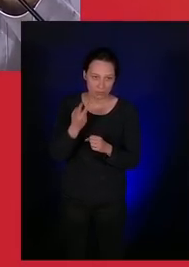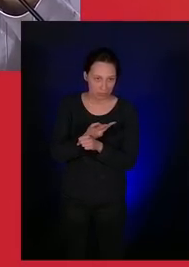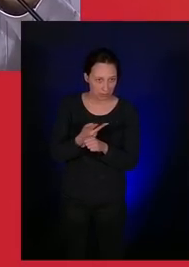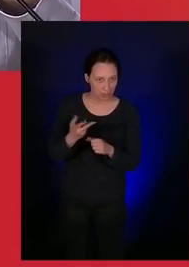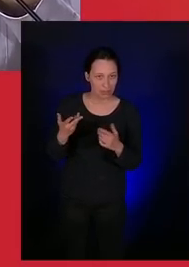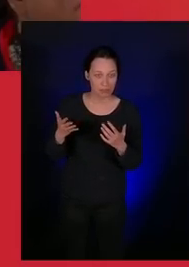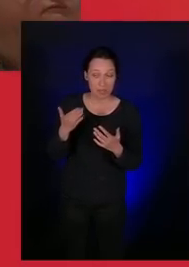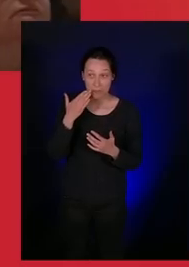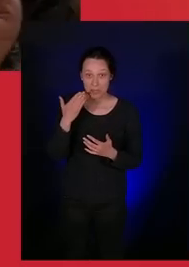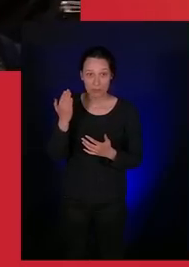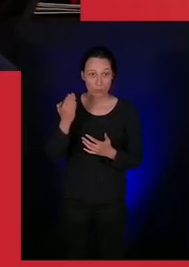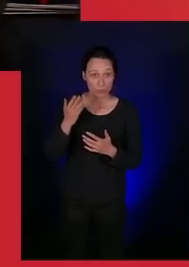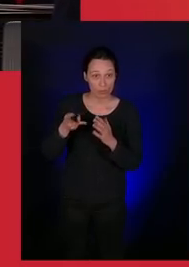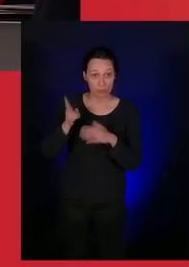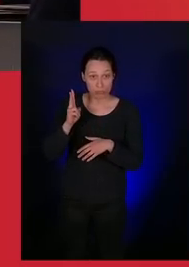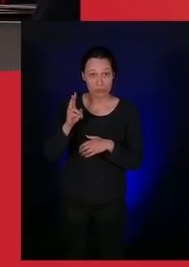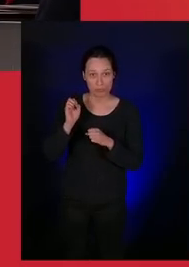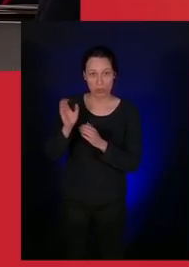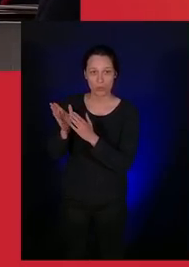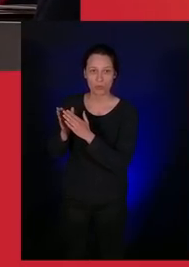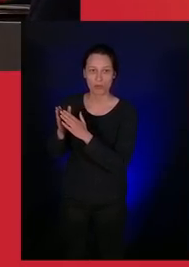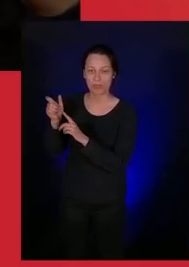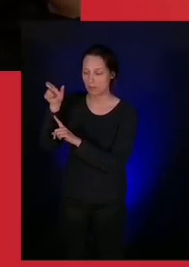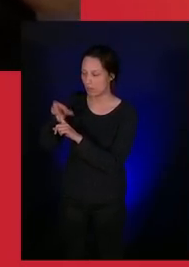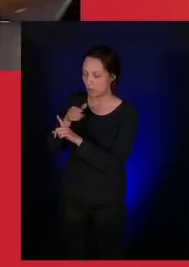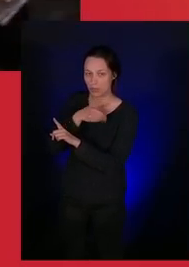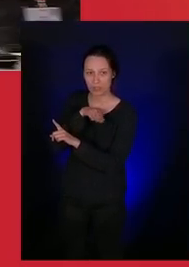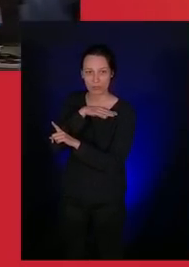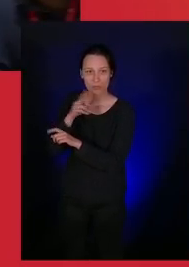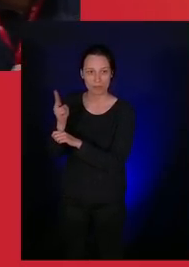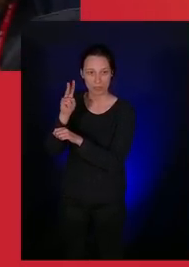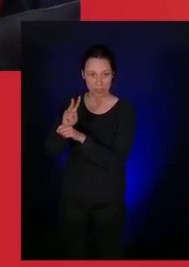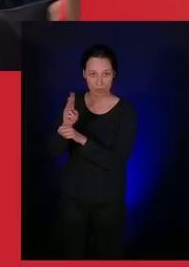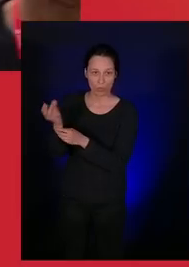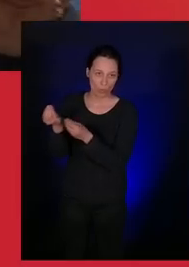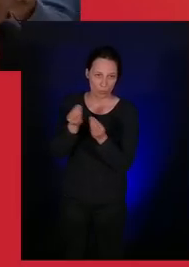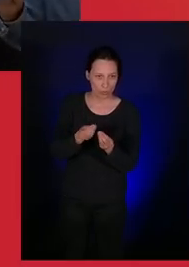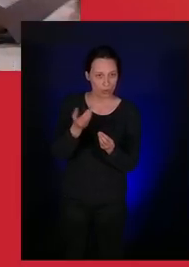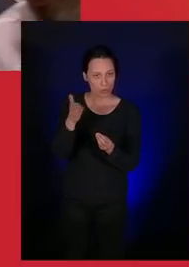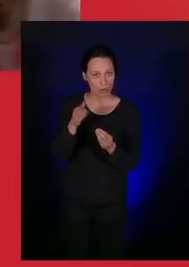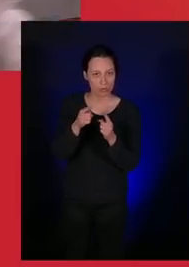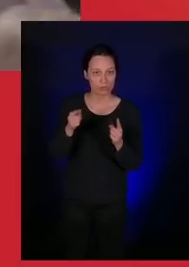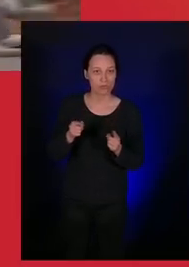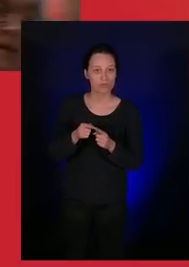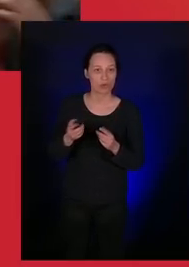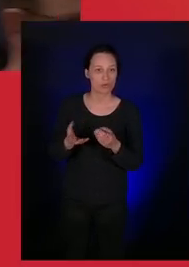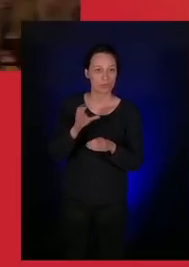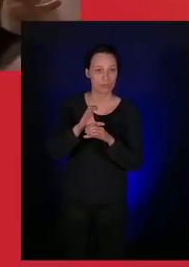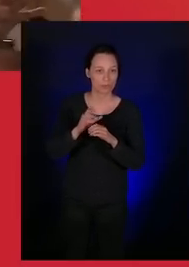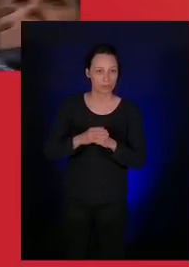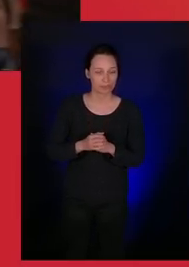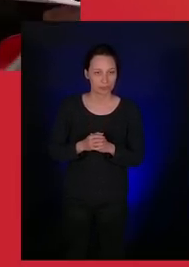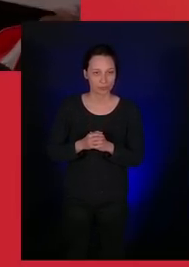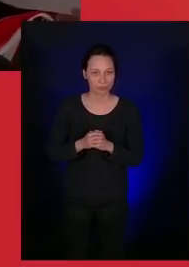vos responsables de délégation, on vous donnera une feuille complémentaire. Donc une fois que vous avez calculé tous les contres